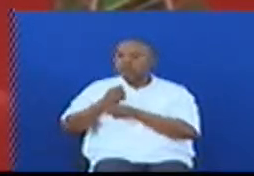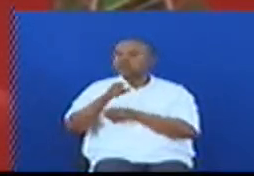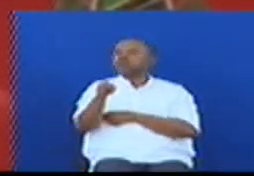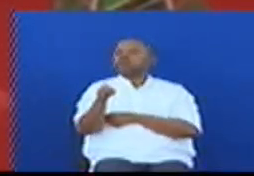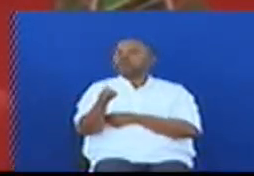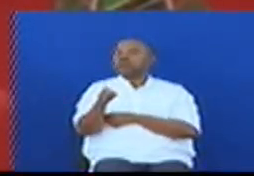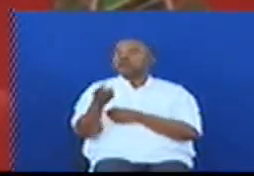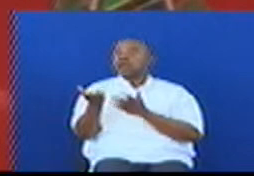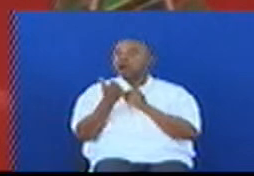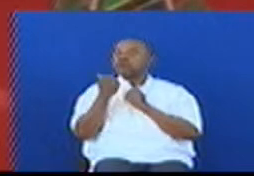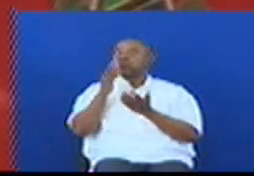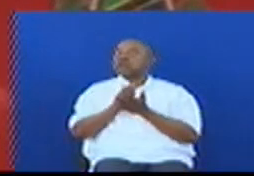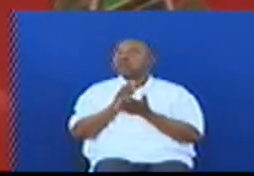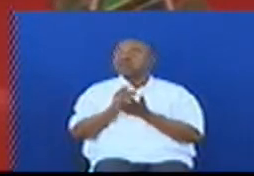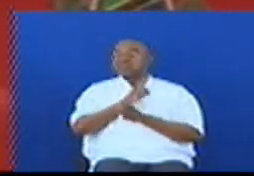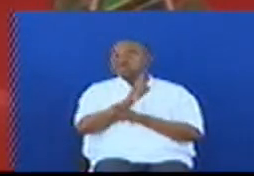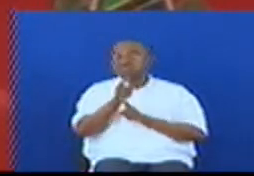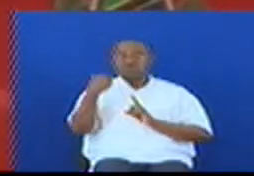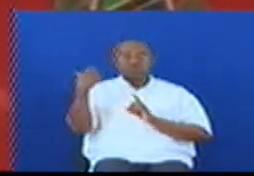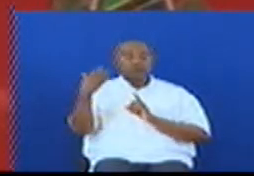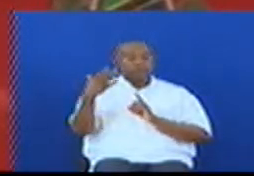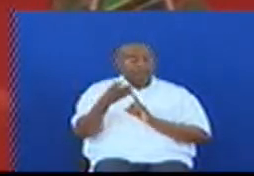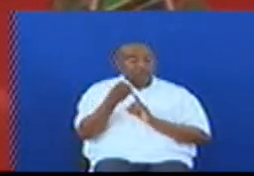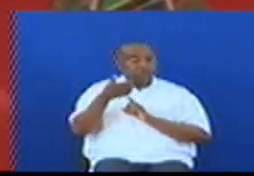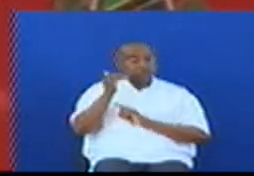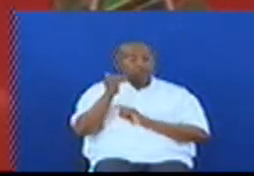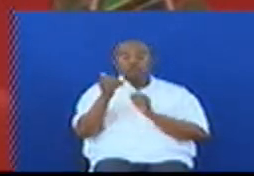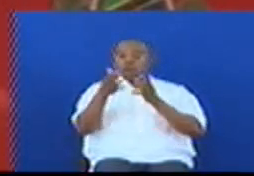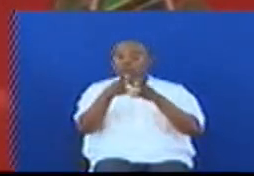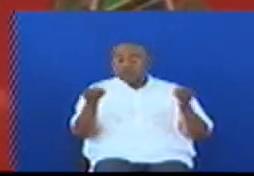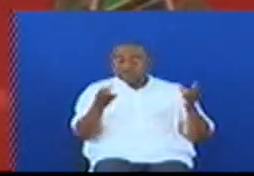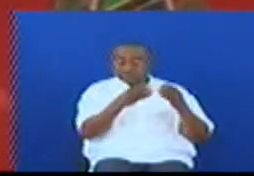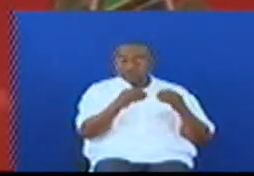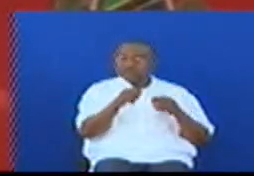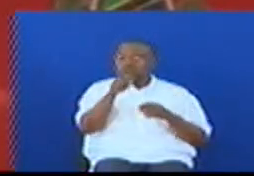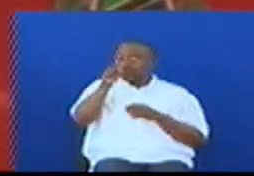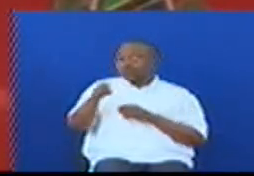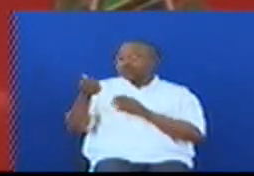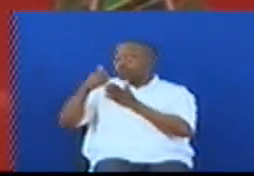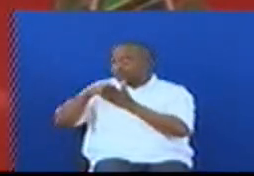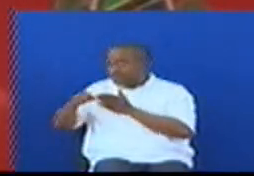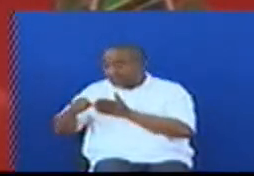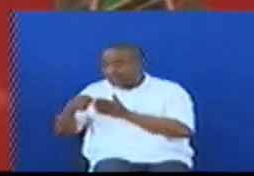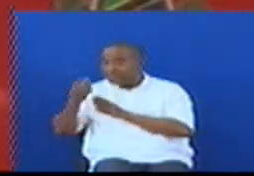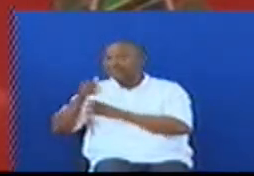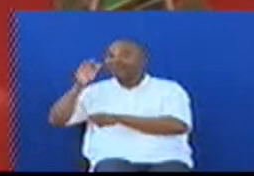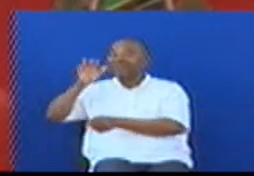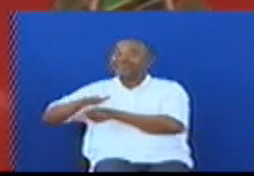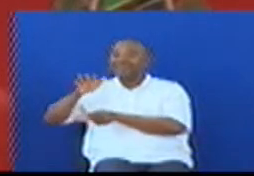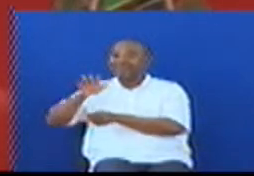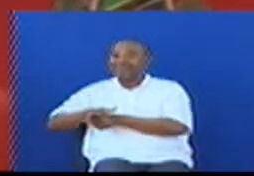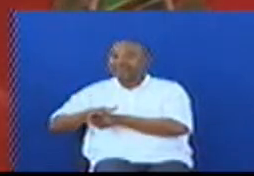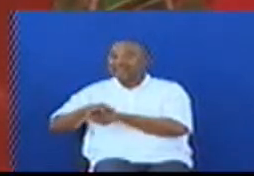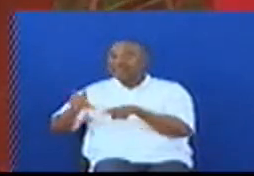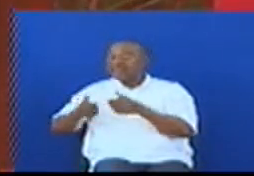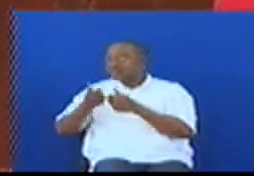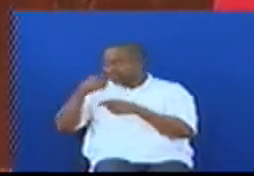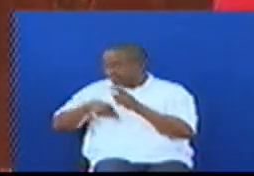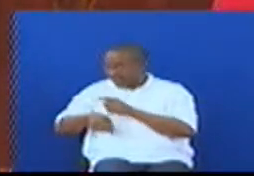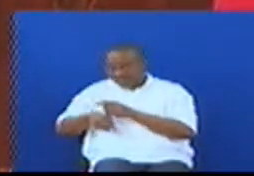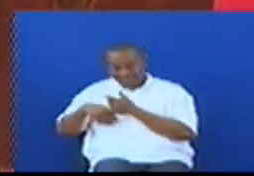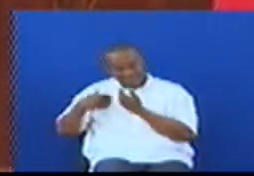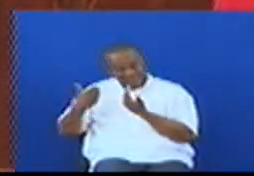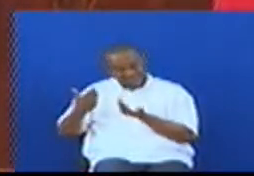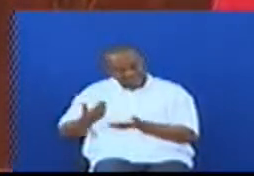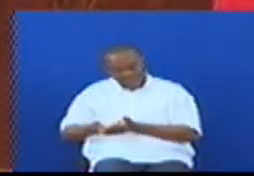tusiweze kuendelea kupoteza mapato ya serikali kwa kumlipa mkandarasi pesa nyingi ambazo hazina tija